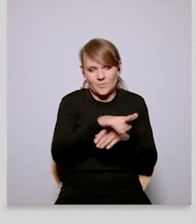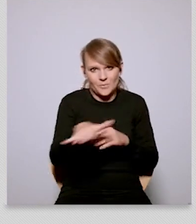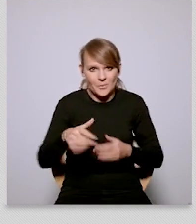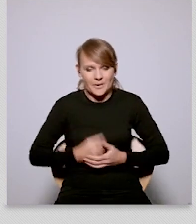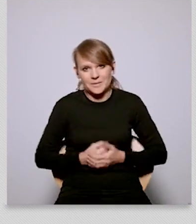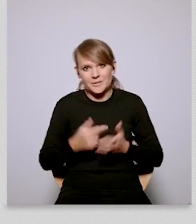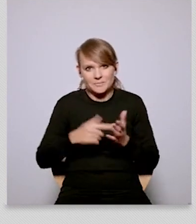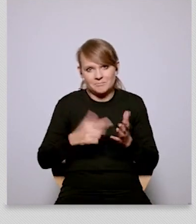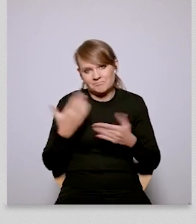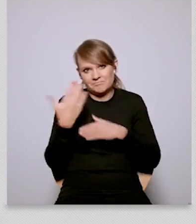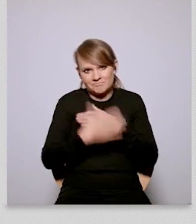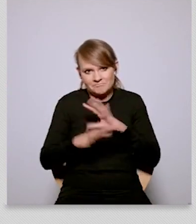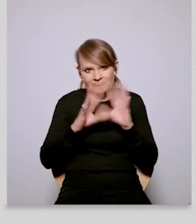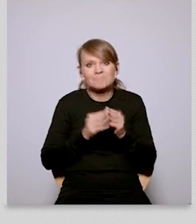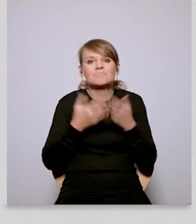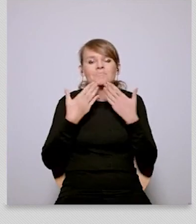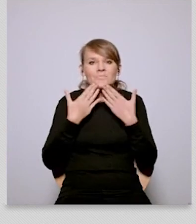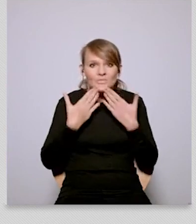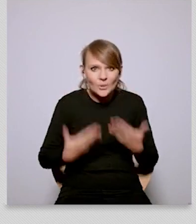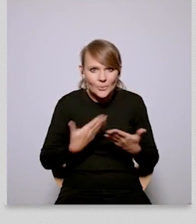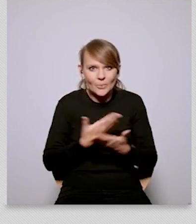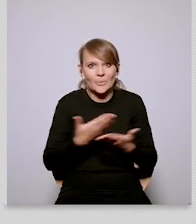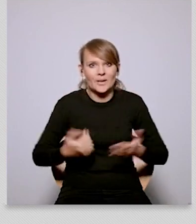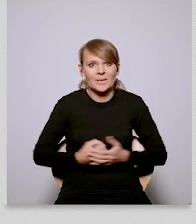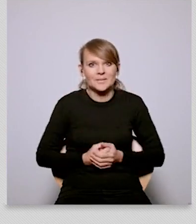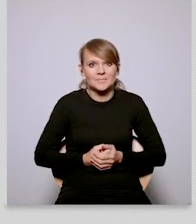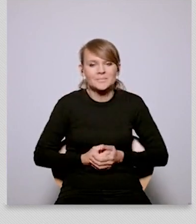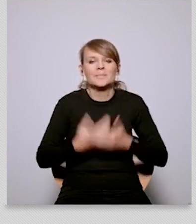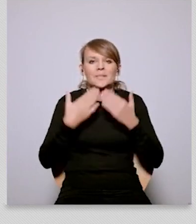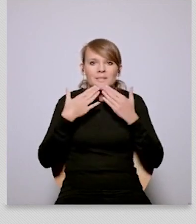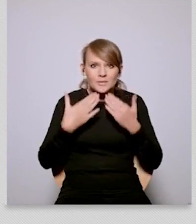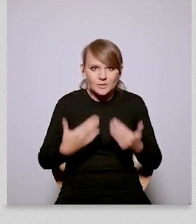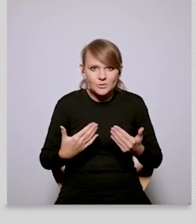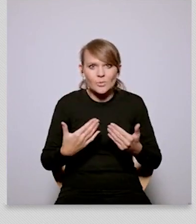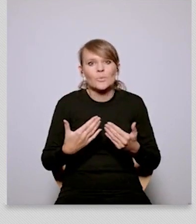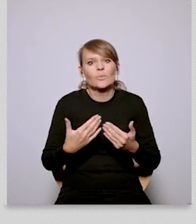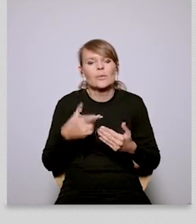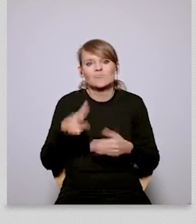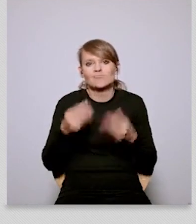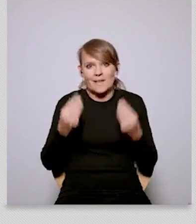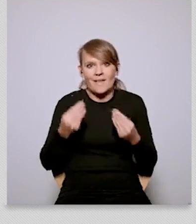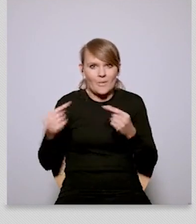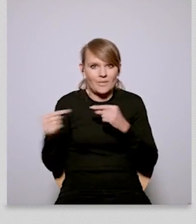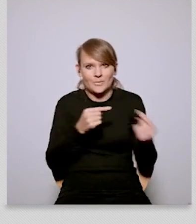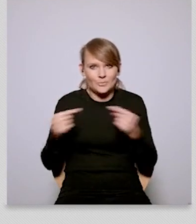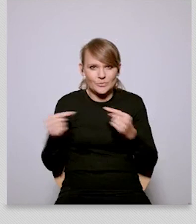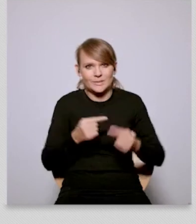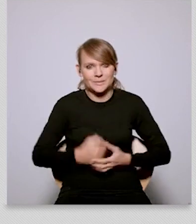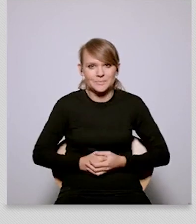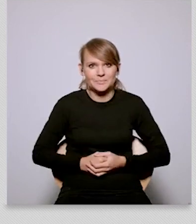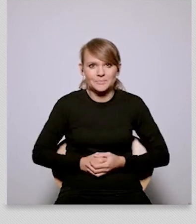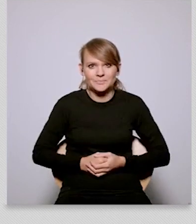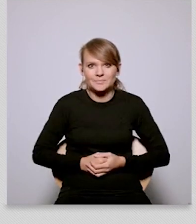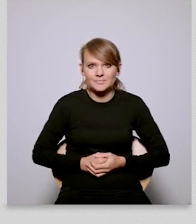tyle na zakończenie jeszcze raz dziękując Państwu za tę wspaniałą dyskusję Dziękuję